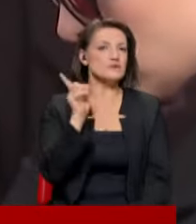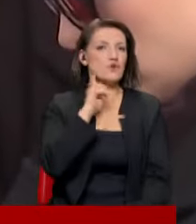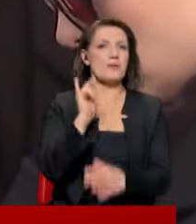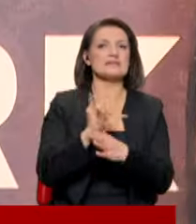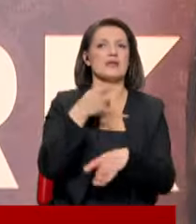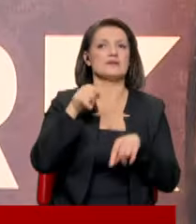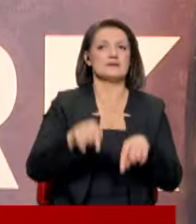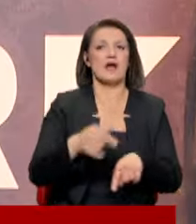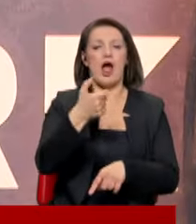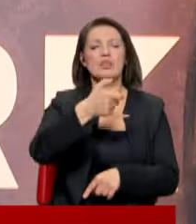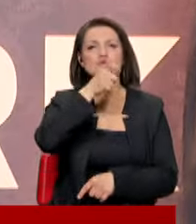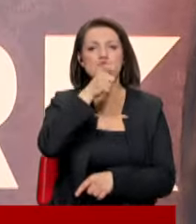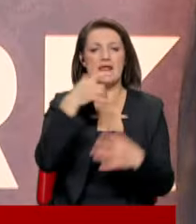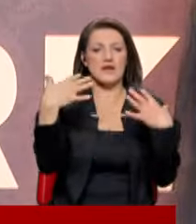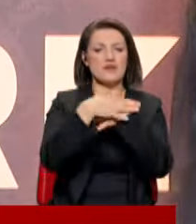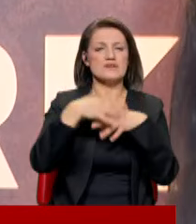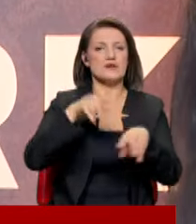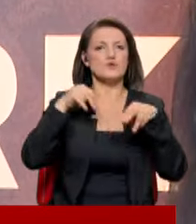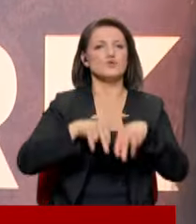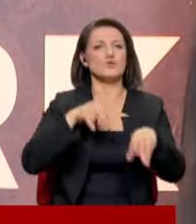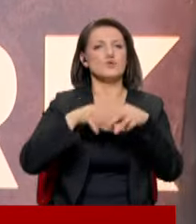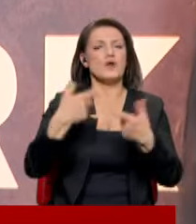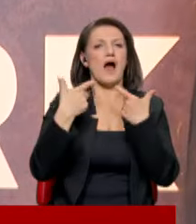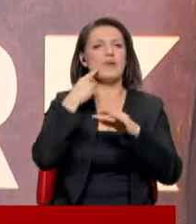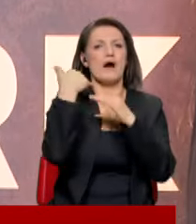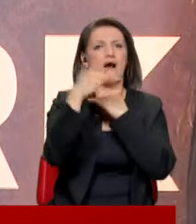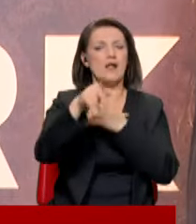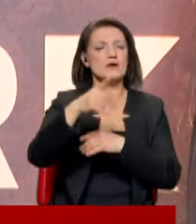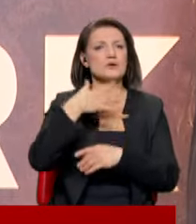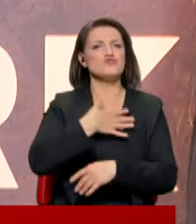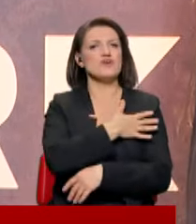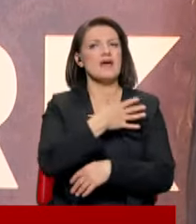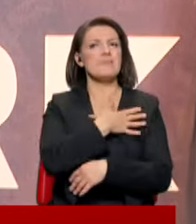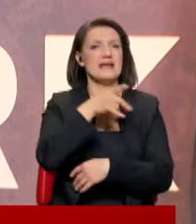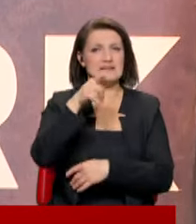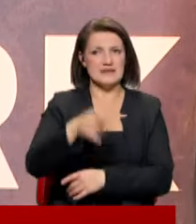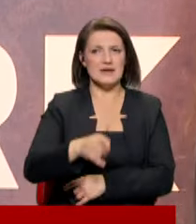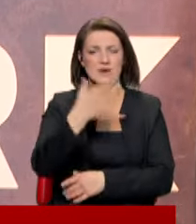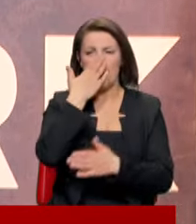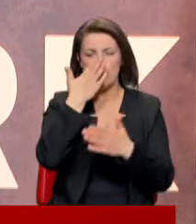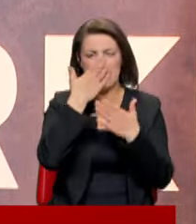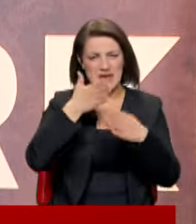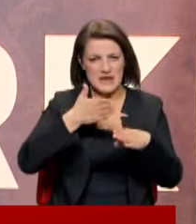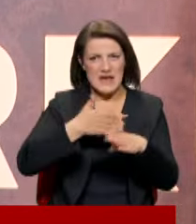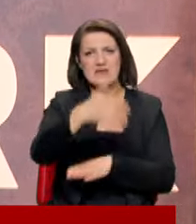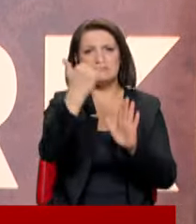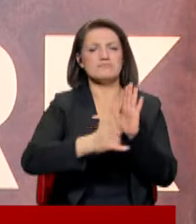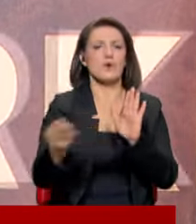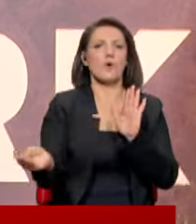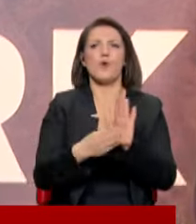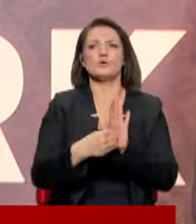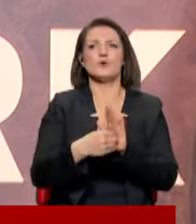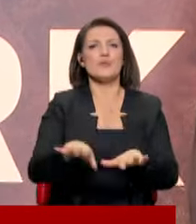alma sanatıdır. 6 Şubat gecesi yürüyüşte Hatay Halk Cumhuriyet Halk Partisi'nin önüne gerçek anketi